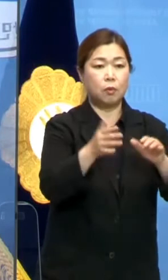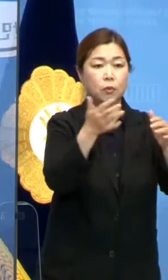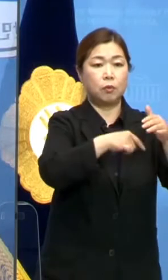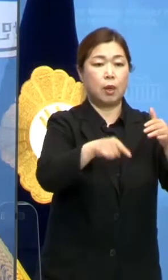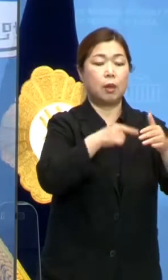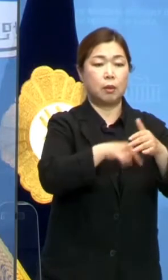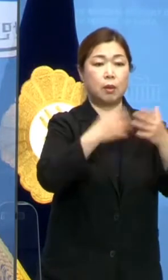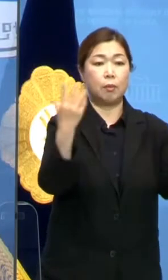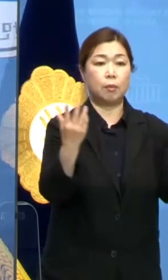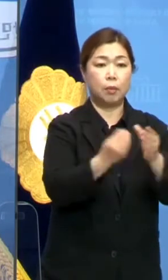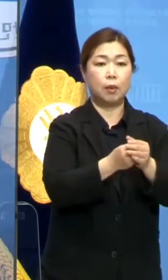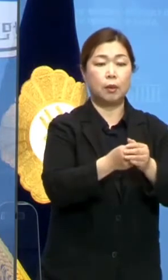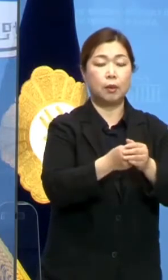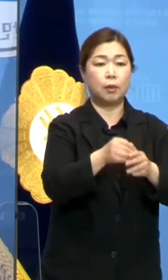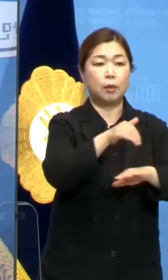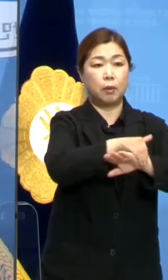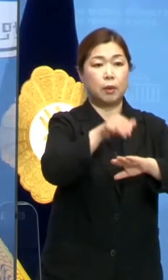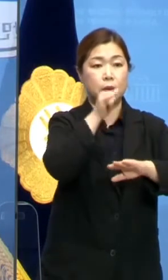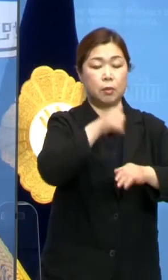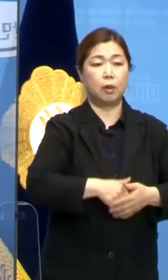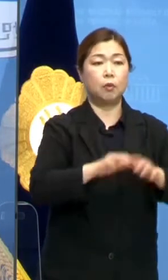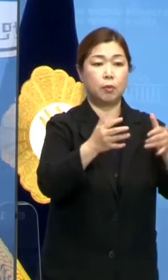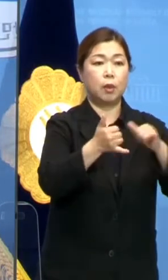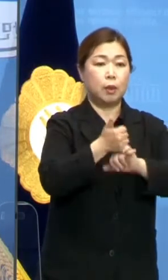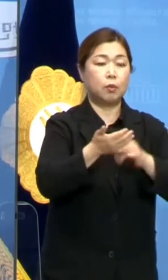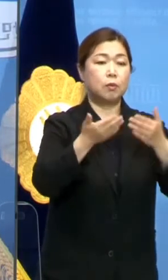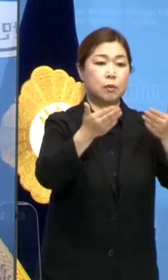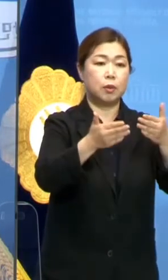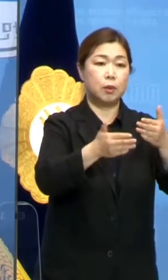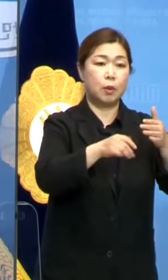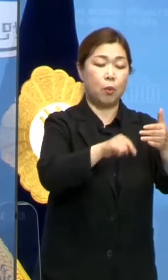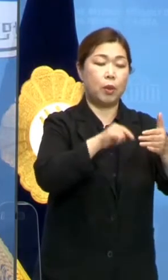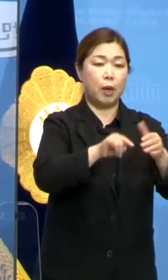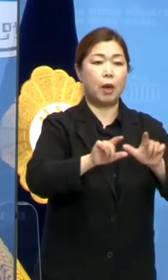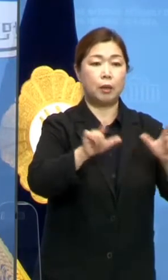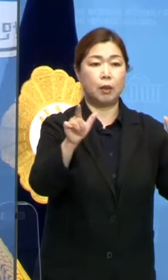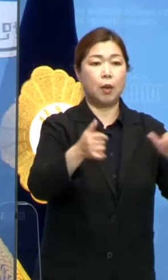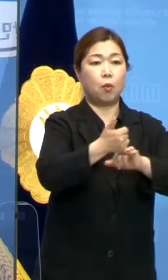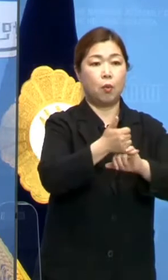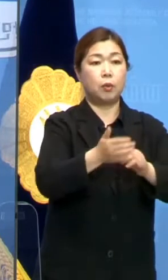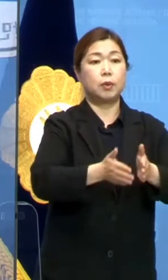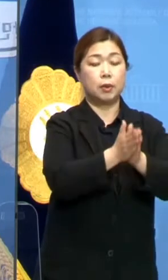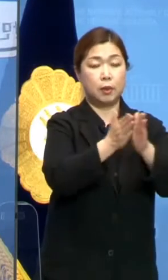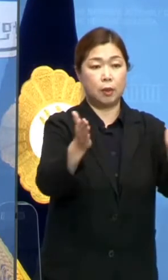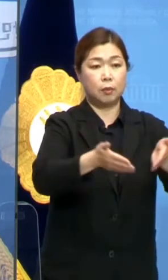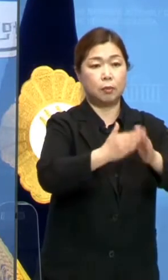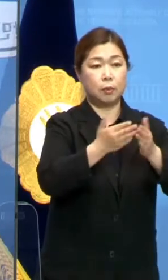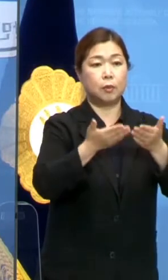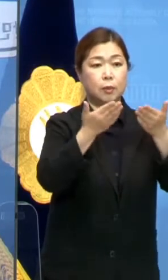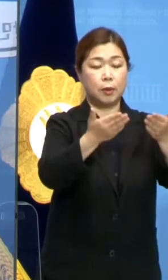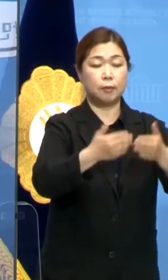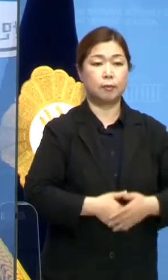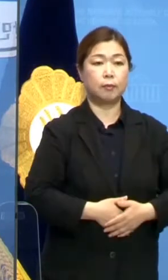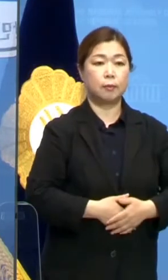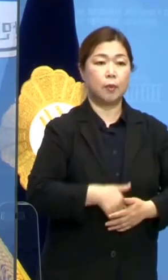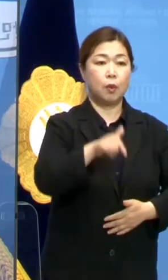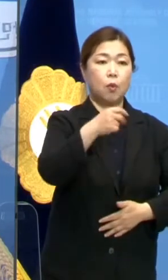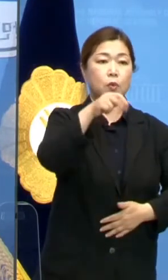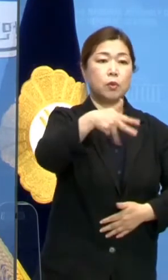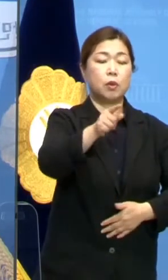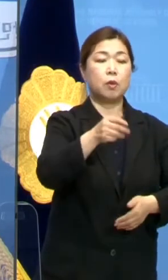것입니다. 국민에게 약속드린 연내 공수처 출범을 반드시 지킬 것입니다. 공수처장